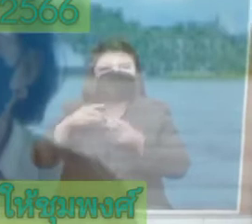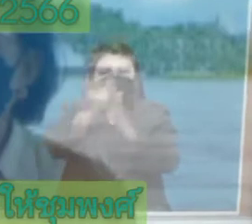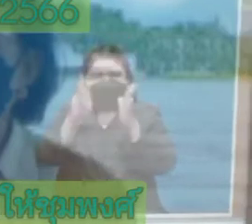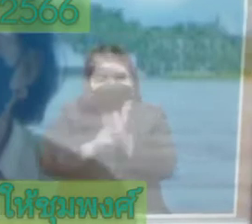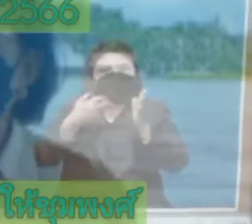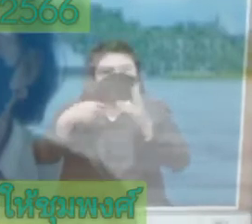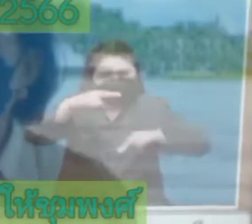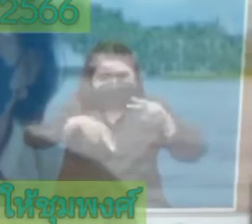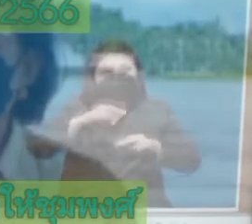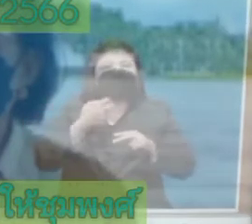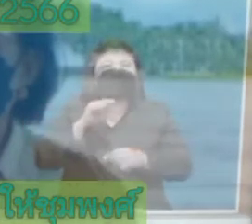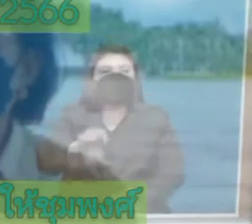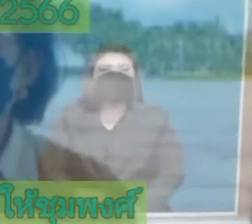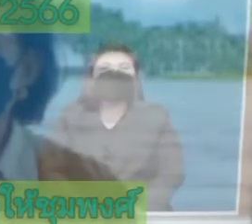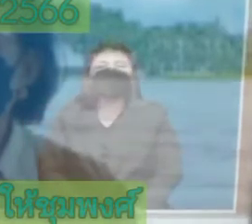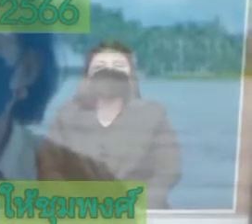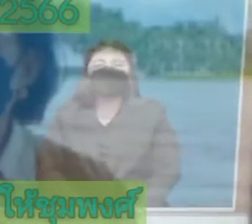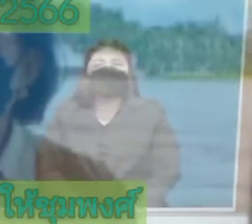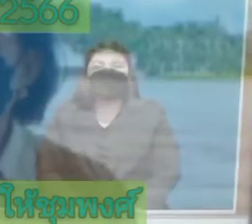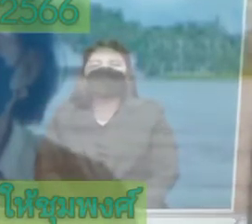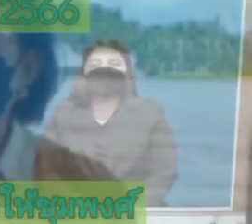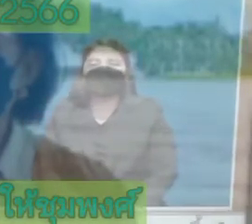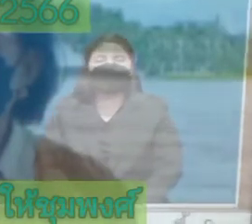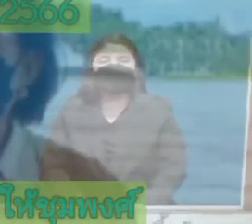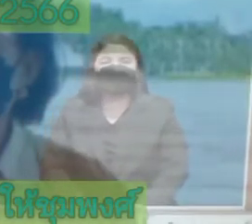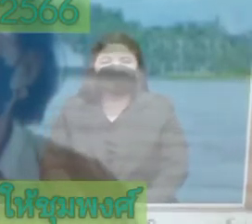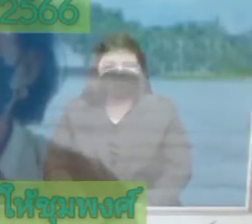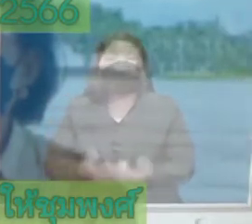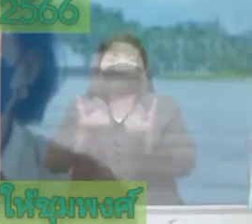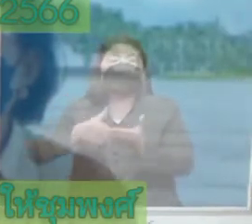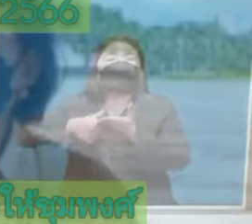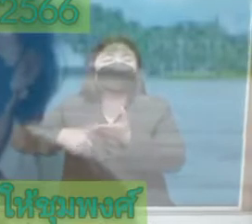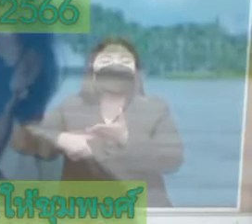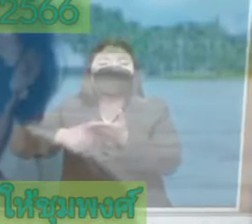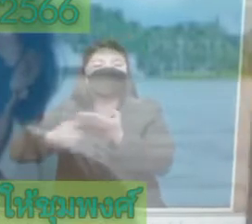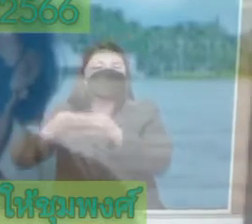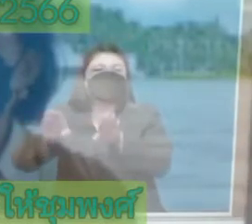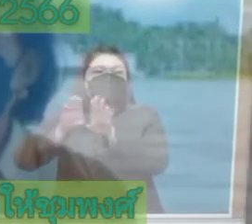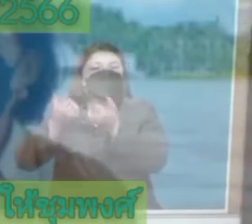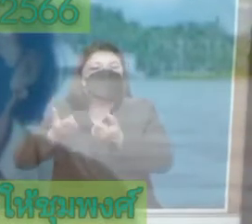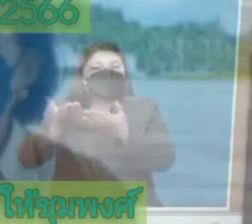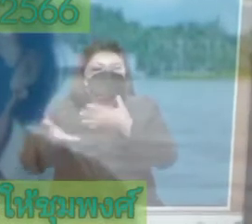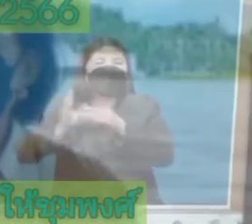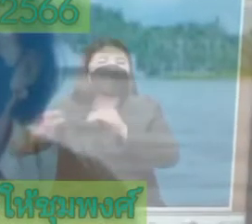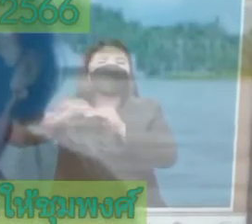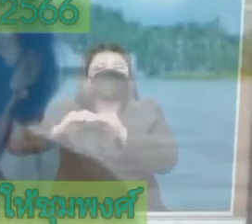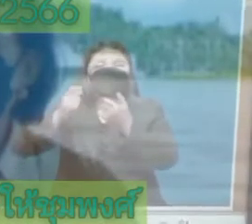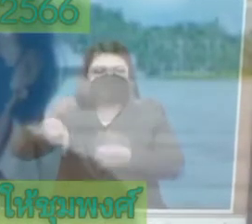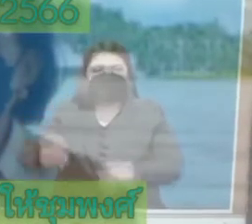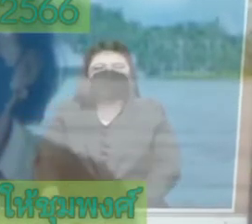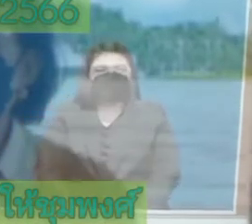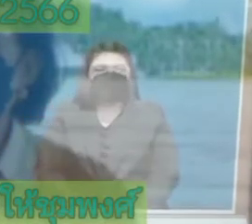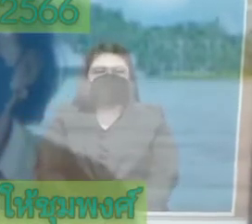ในเรื่องของนี้ควรเรียน แน่นอนครับมันต้องเพิ่มขึ้นมันต้องเดือดร้อนแน่นอนแล้วคิดว่าผมจะไม่รู้